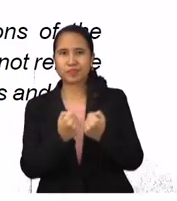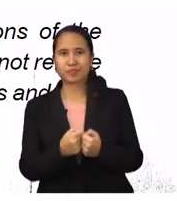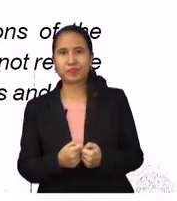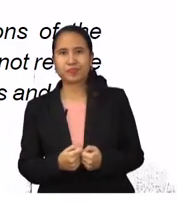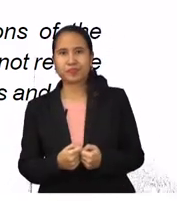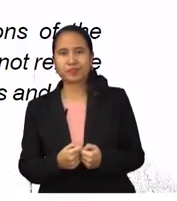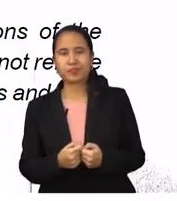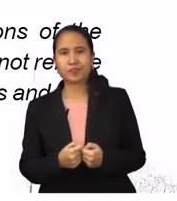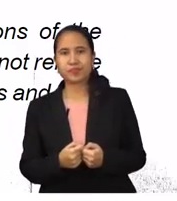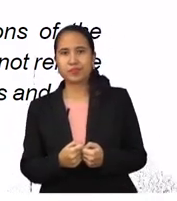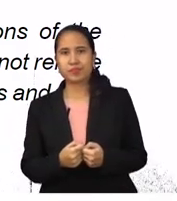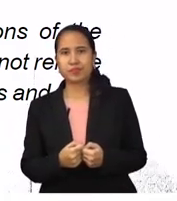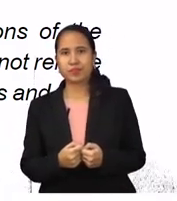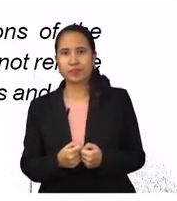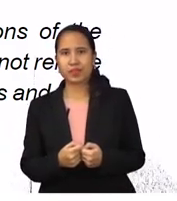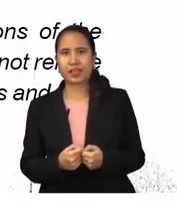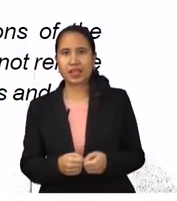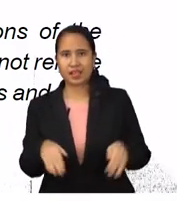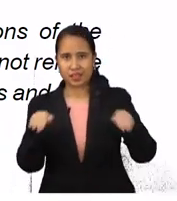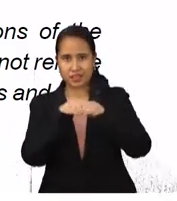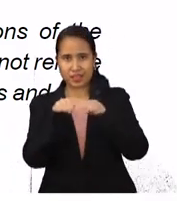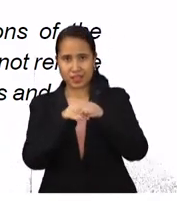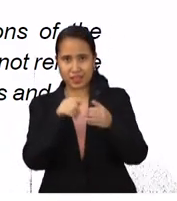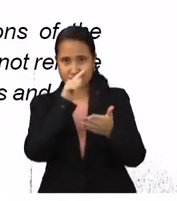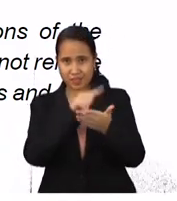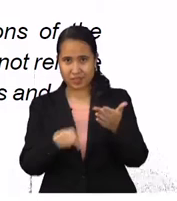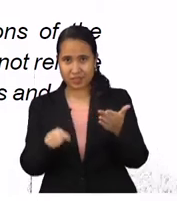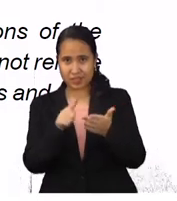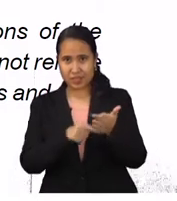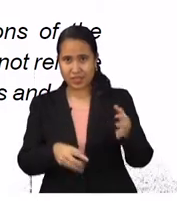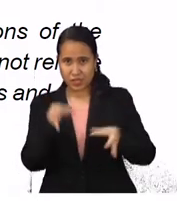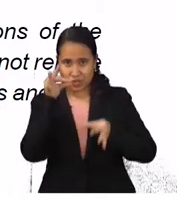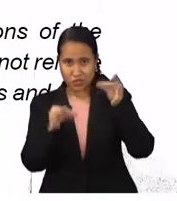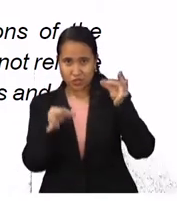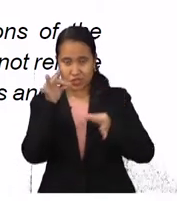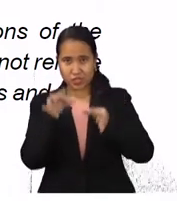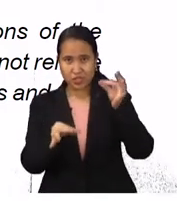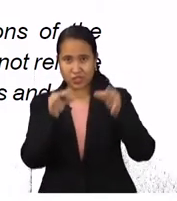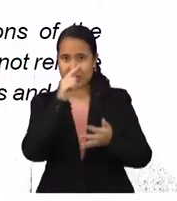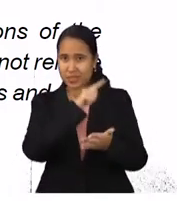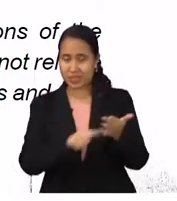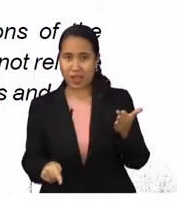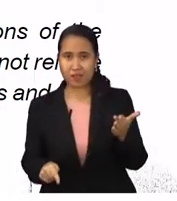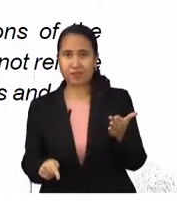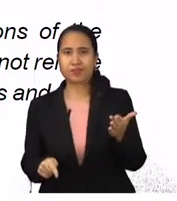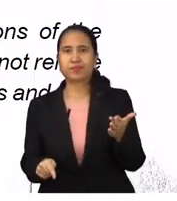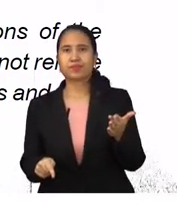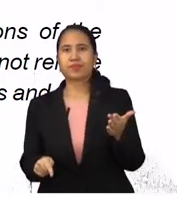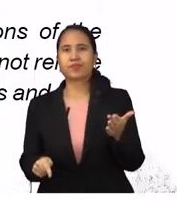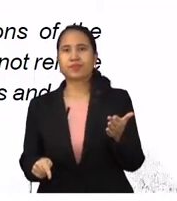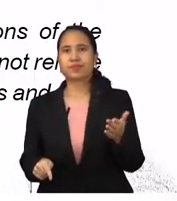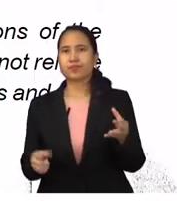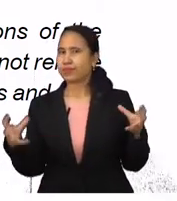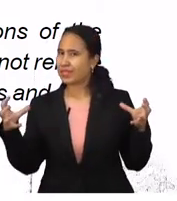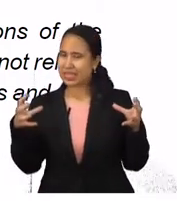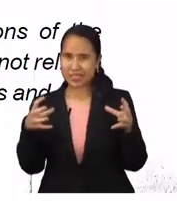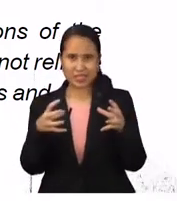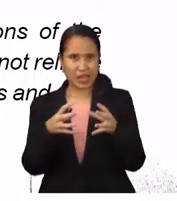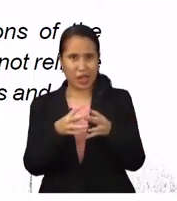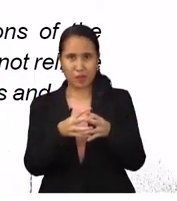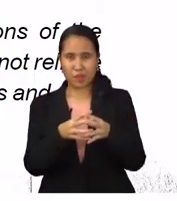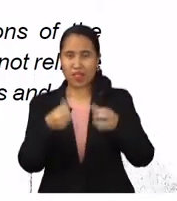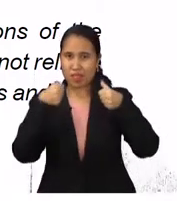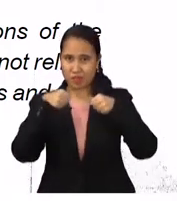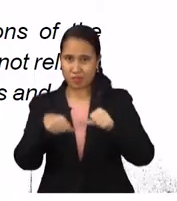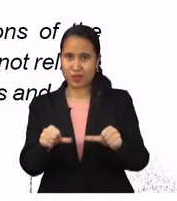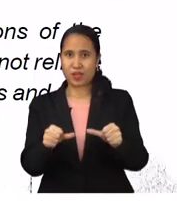en vergelijkbare maatregelen die leiden tot feitelijke of juridische straffeloosheid in de regel onverenigbaar met de